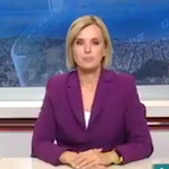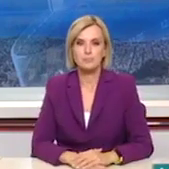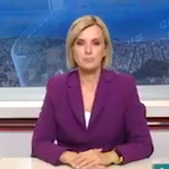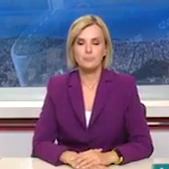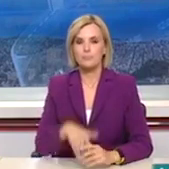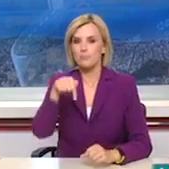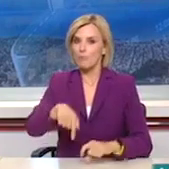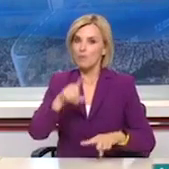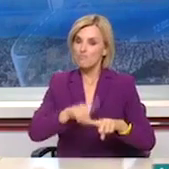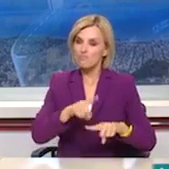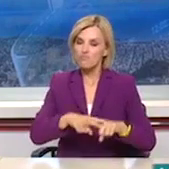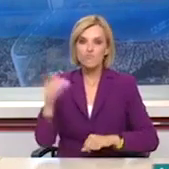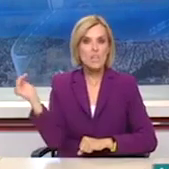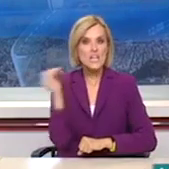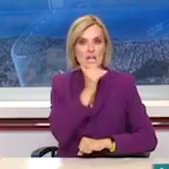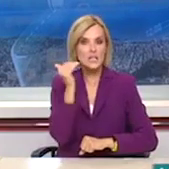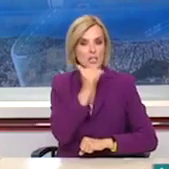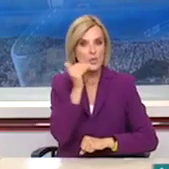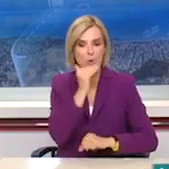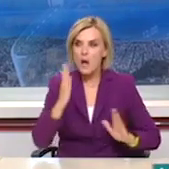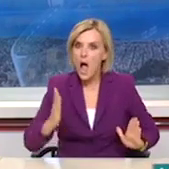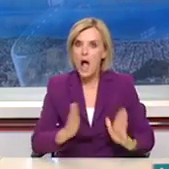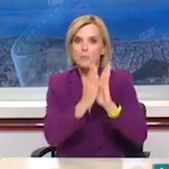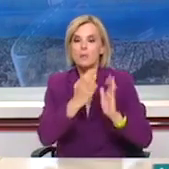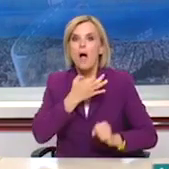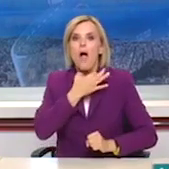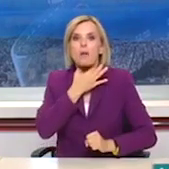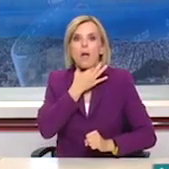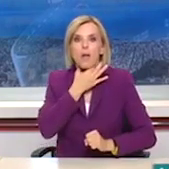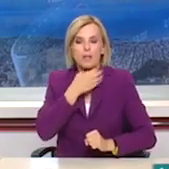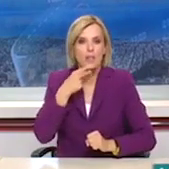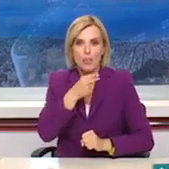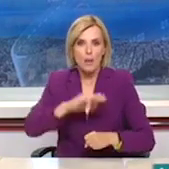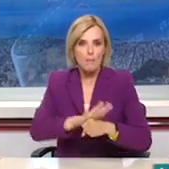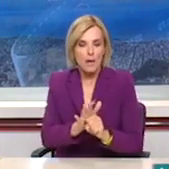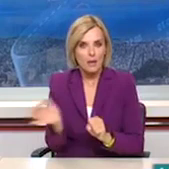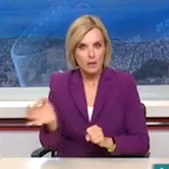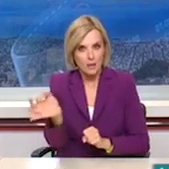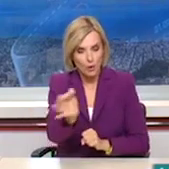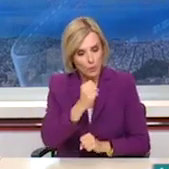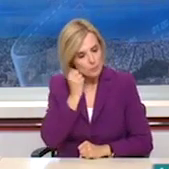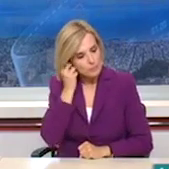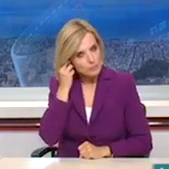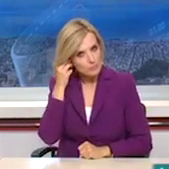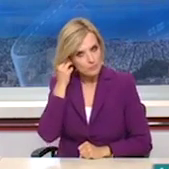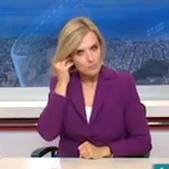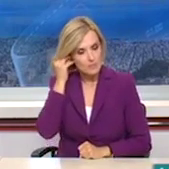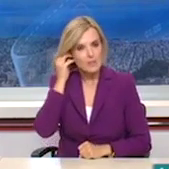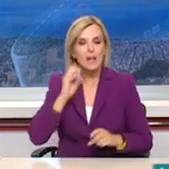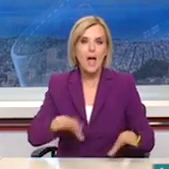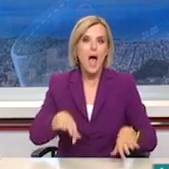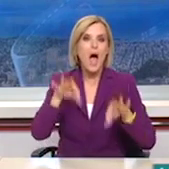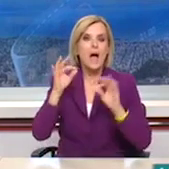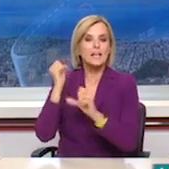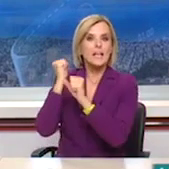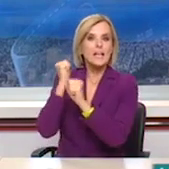Η πατρίδα μας ανταποκρίθηκε με ταχύτητα και χωρίς προηγούμενο στις έκτακτες συνθήκες που αφορούσαν τον ιό. Στις αρχές Ιανουαρίου έγινε η